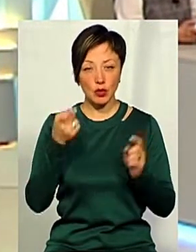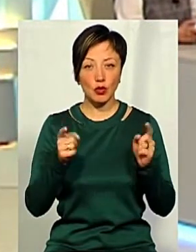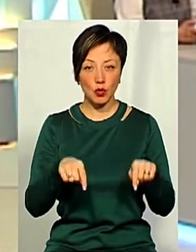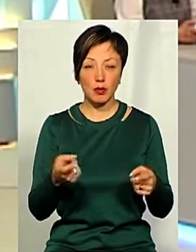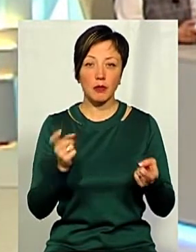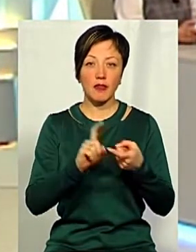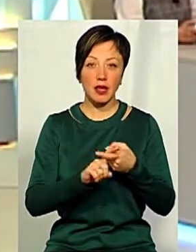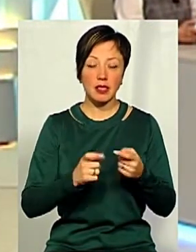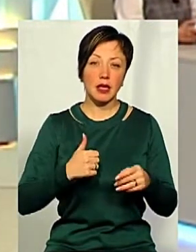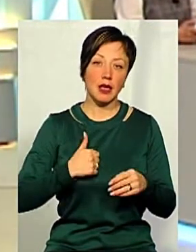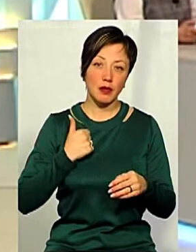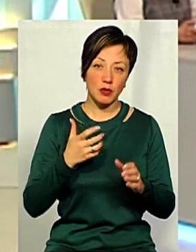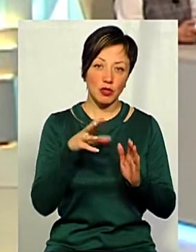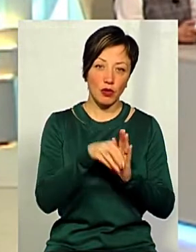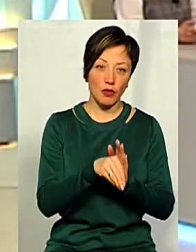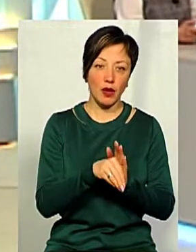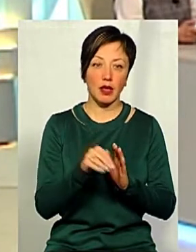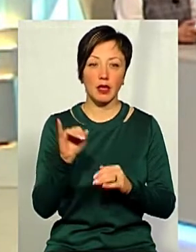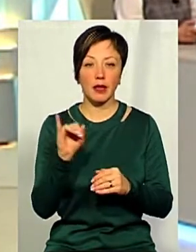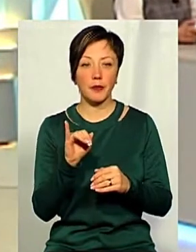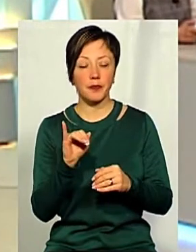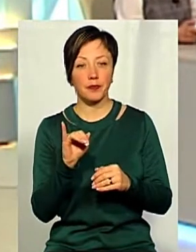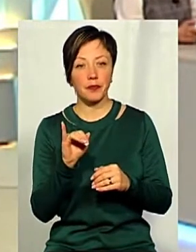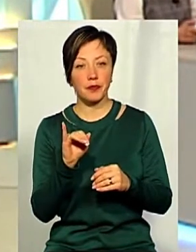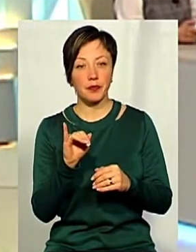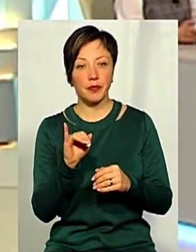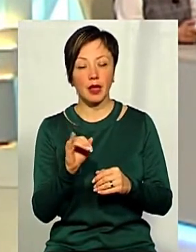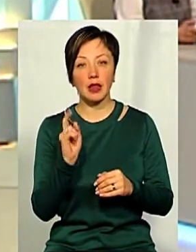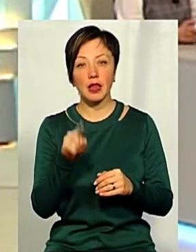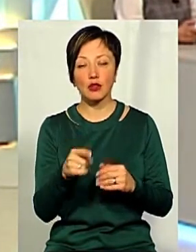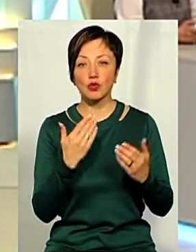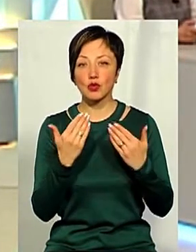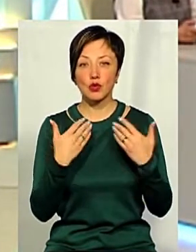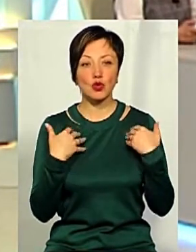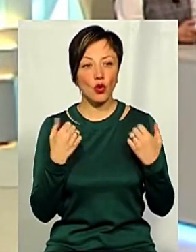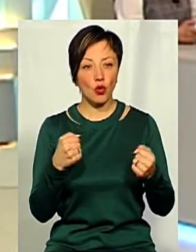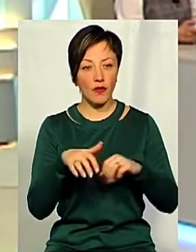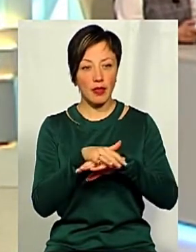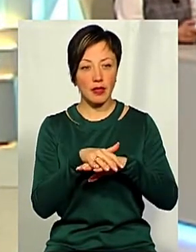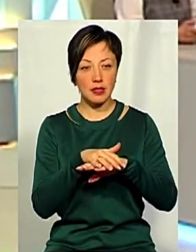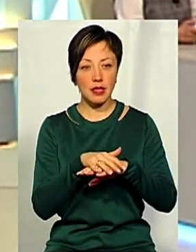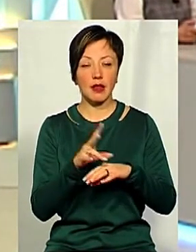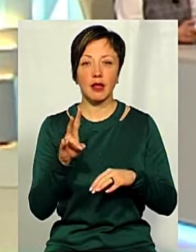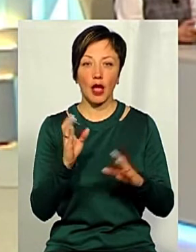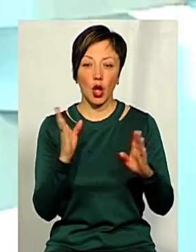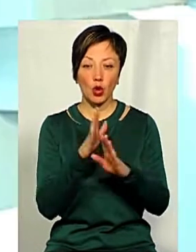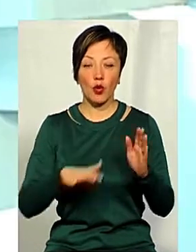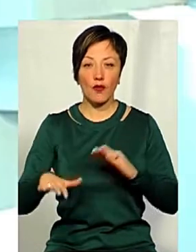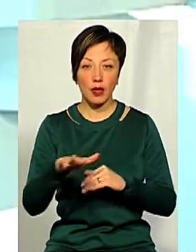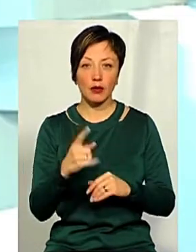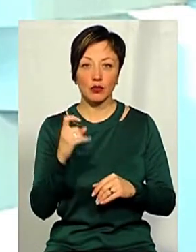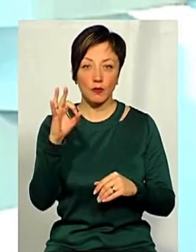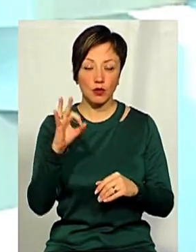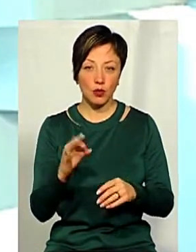і іміджеві складова, і те, що стосується здоров'я населення і здоров'я довкілля. Тому однозначно